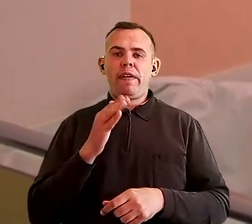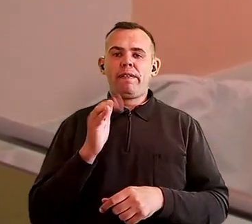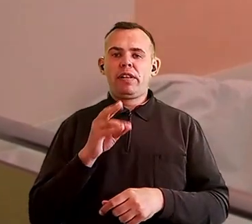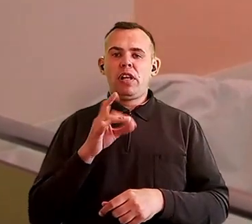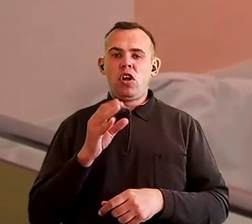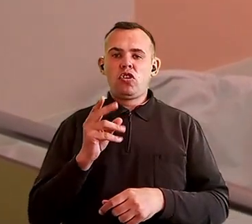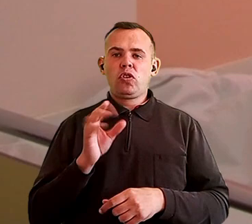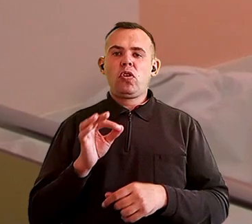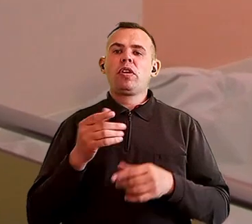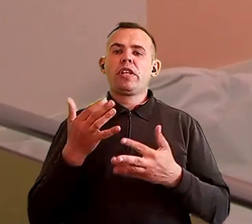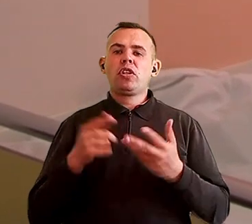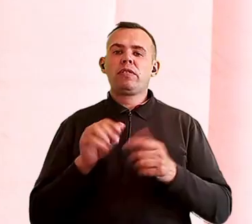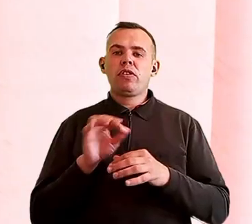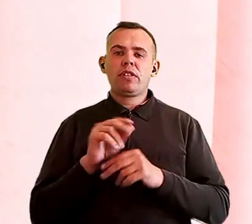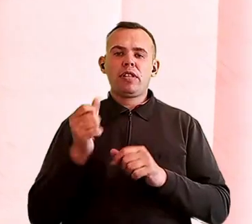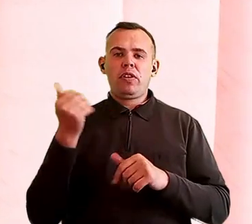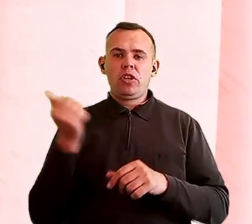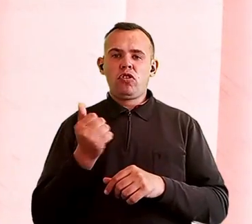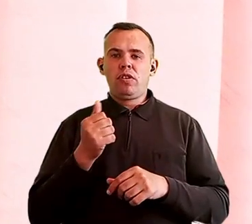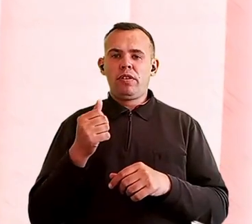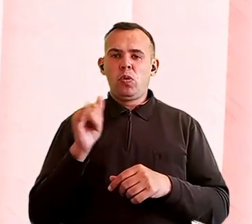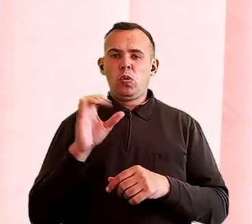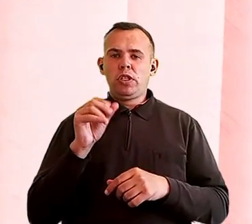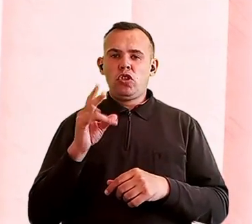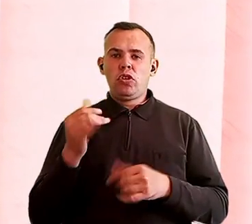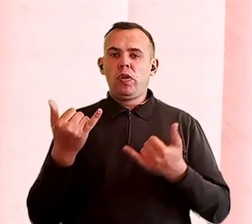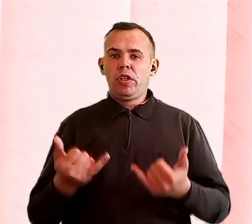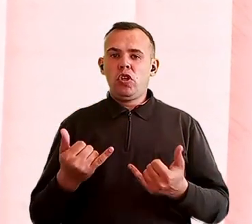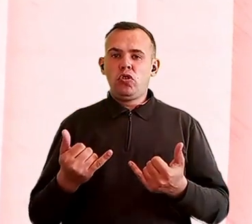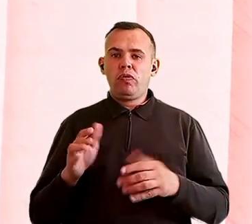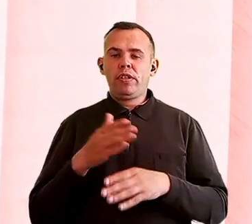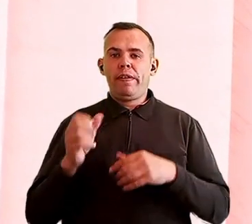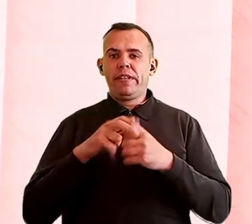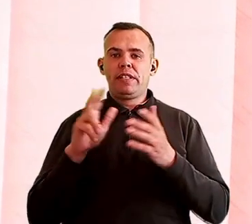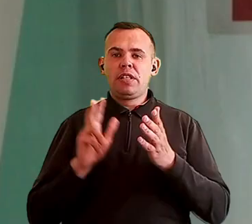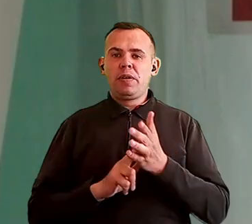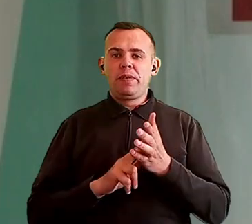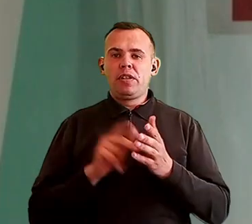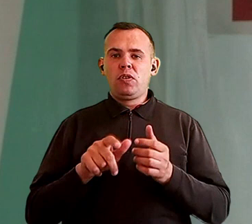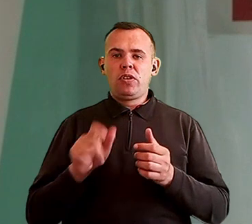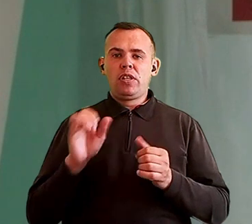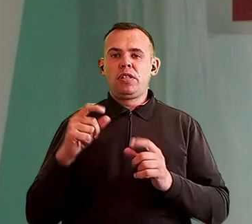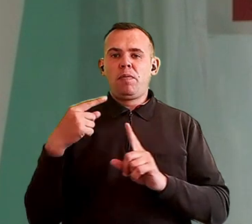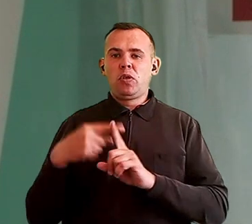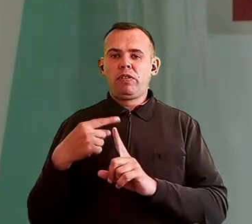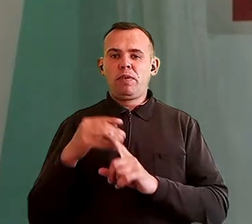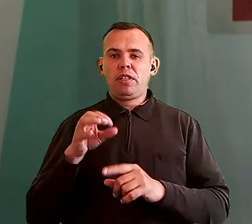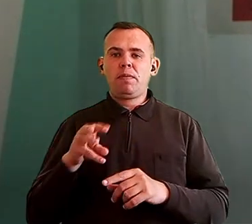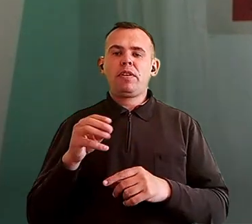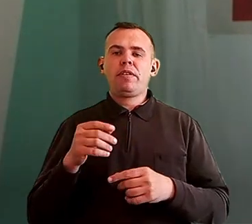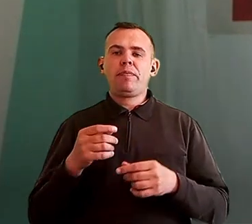хворих лікували за тиждень у січні. Нині ж у відділенні 18 людей із позитивним тестом. В основному пацієнти